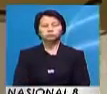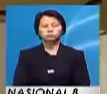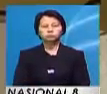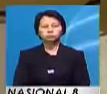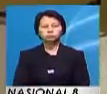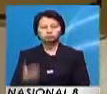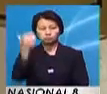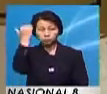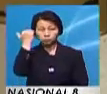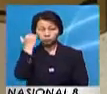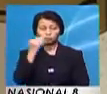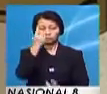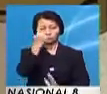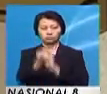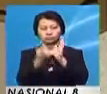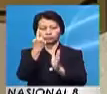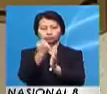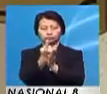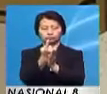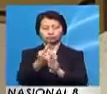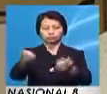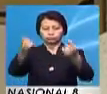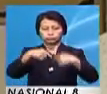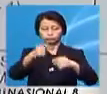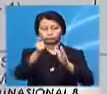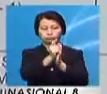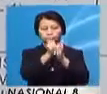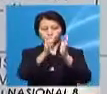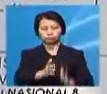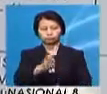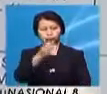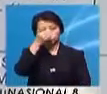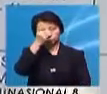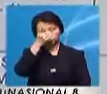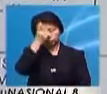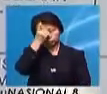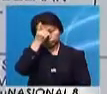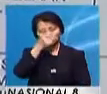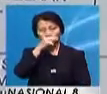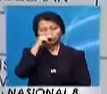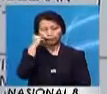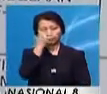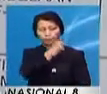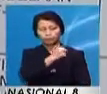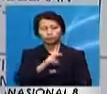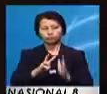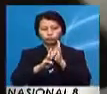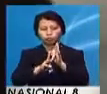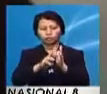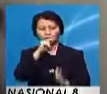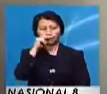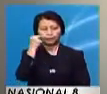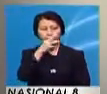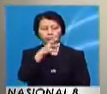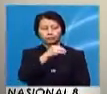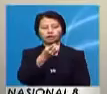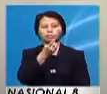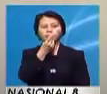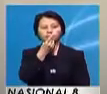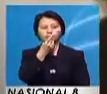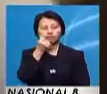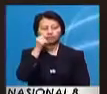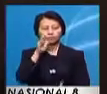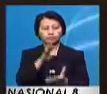Prosiding tidak ada lebih sejam dalam kamar mahkamah turut dihadiri peguam Datuk Muhammad Hafar Rizam Harun yang mewakili Datuk Seri Najib dan Datin Seri